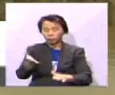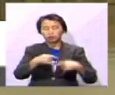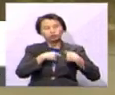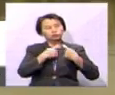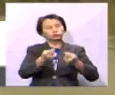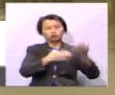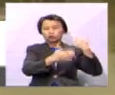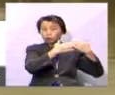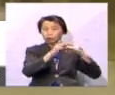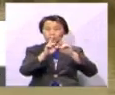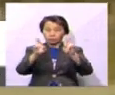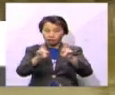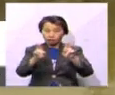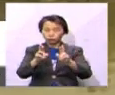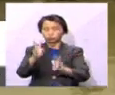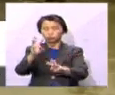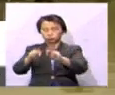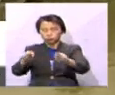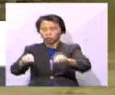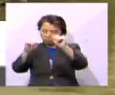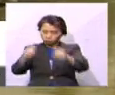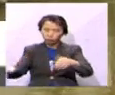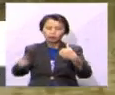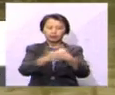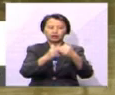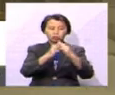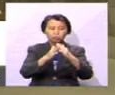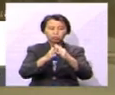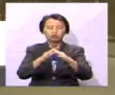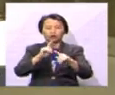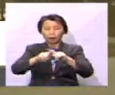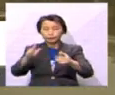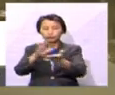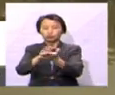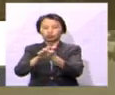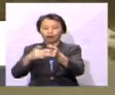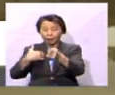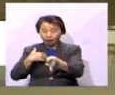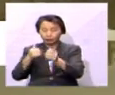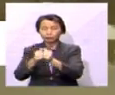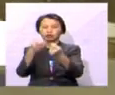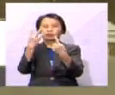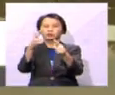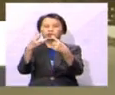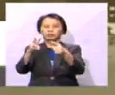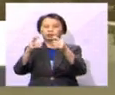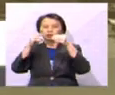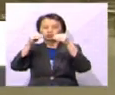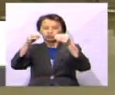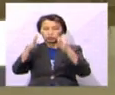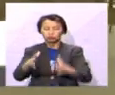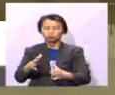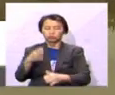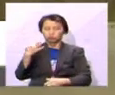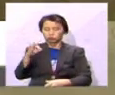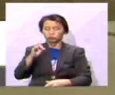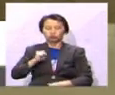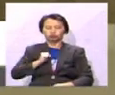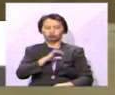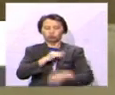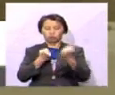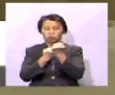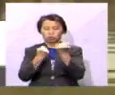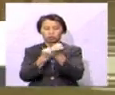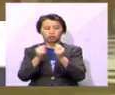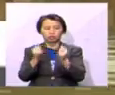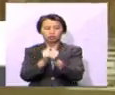Rabu. Tambahnya, biarpun murid dibenarkan pulang, sekolah masih beroperasi dengan 16 orang guru, 9 kakitangan sokongan bersama